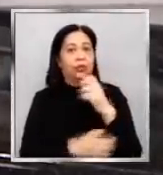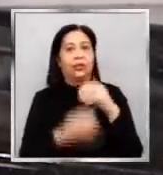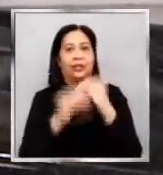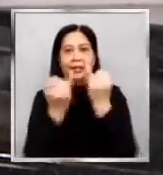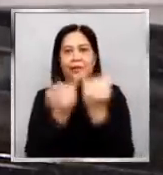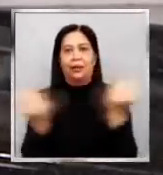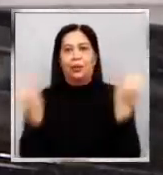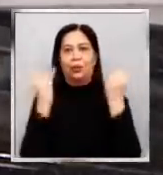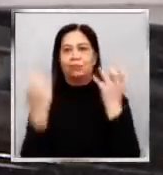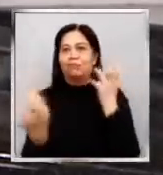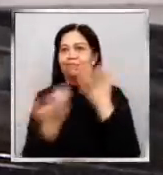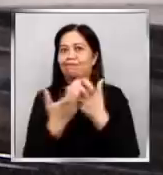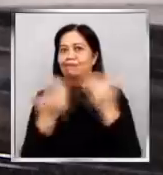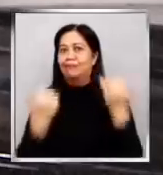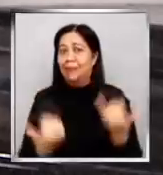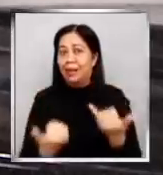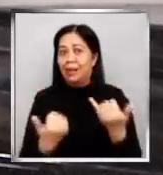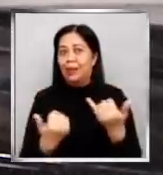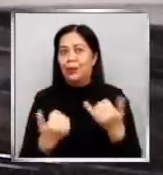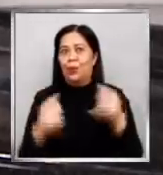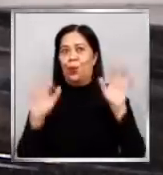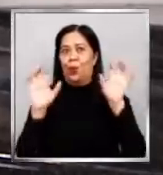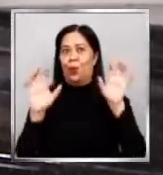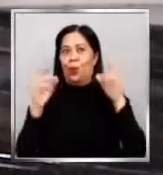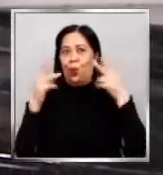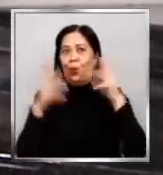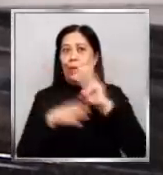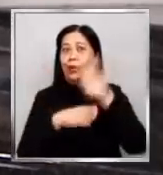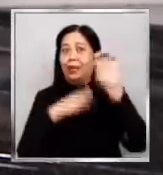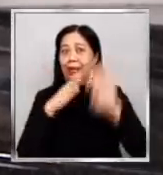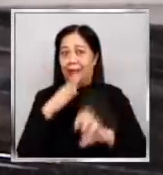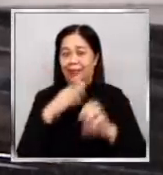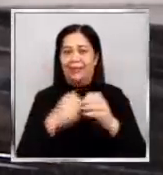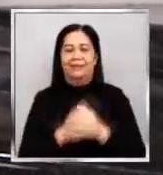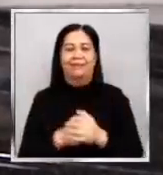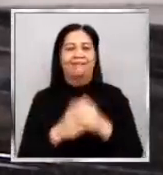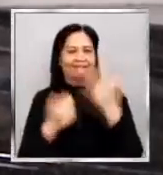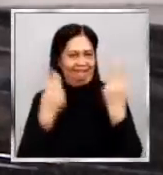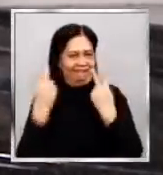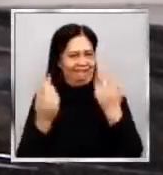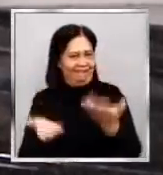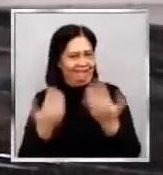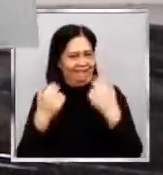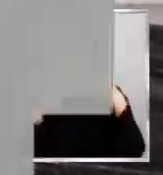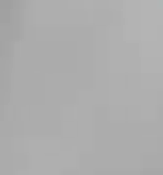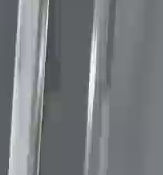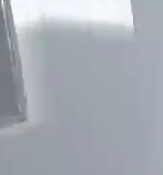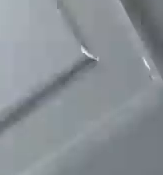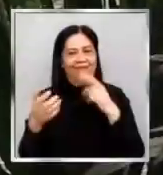ngayong Halloween. Pasyalan natin yan sa pagtutok ni Katrina Son.